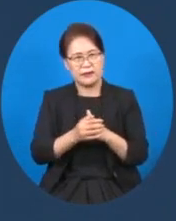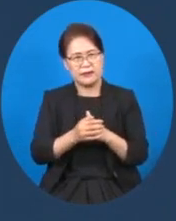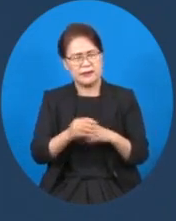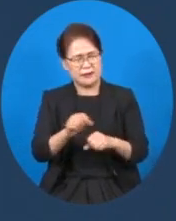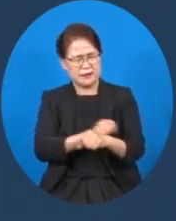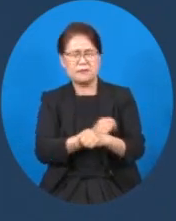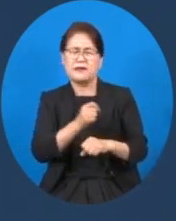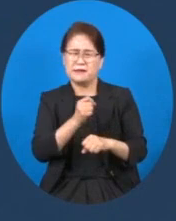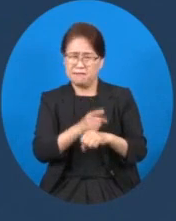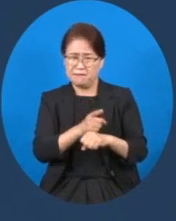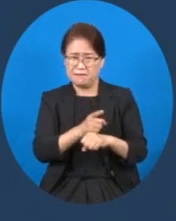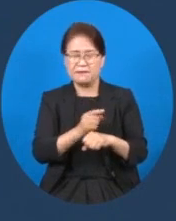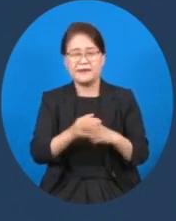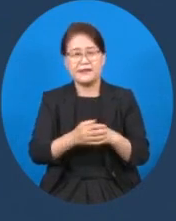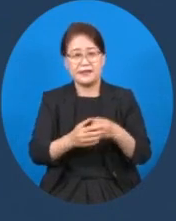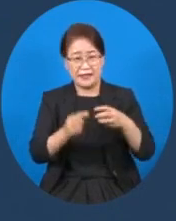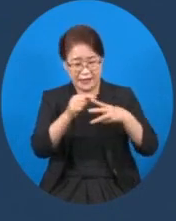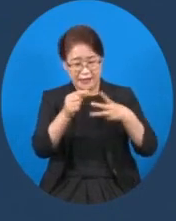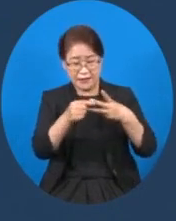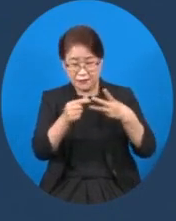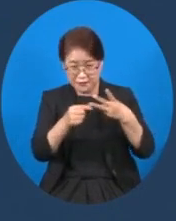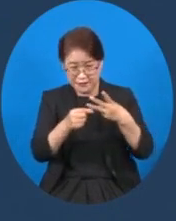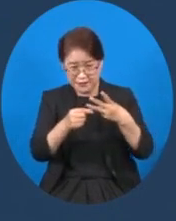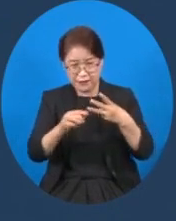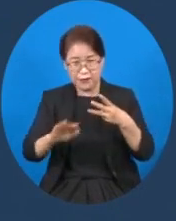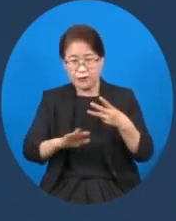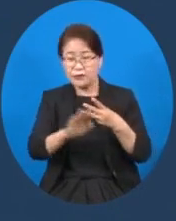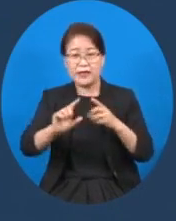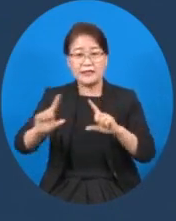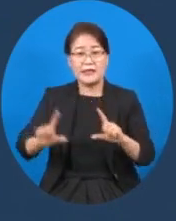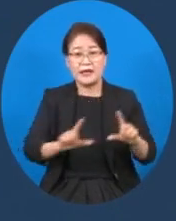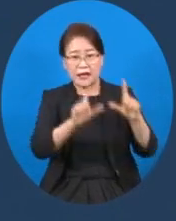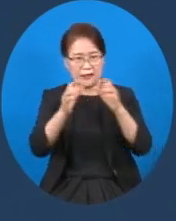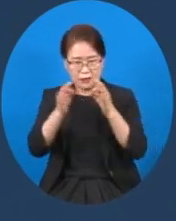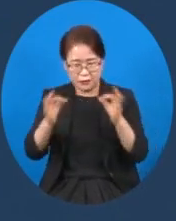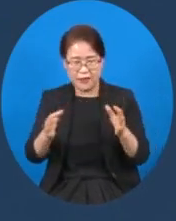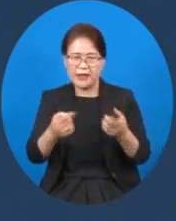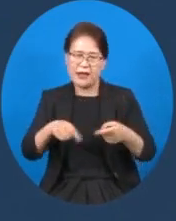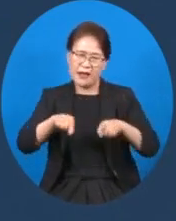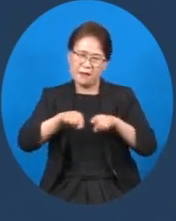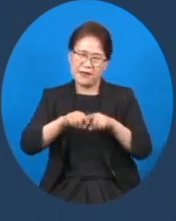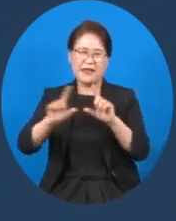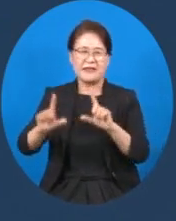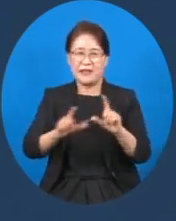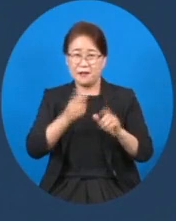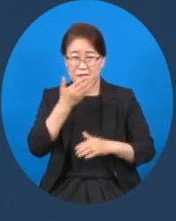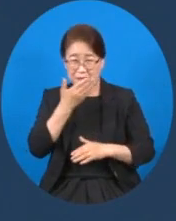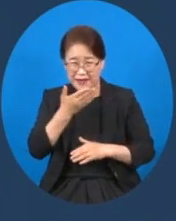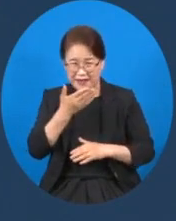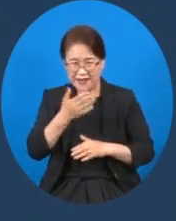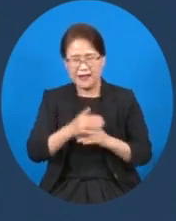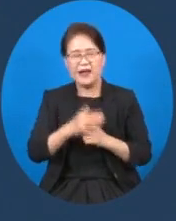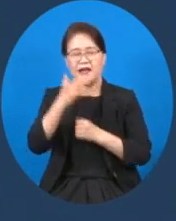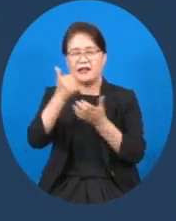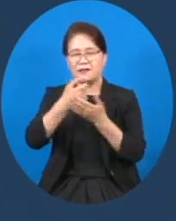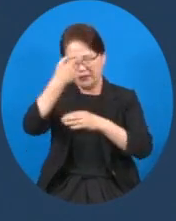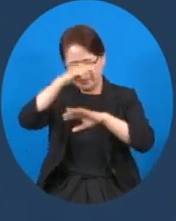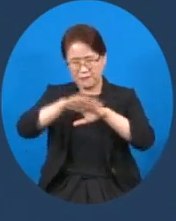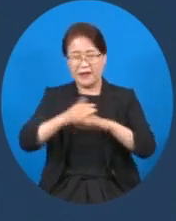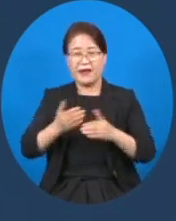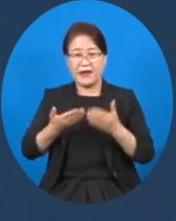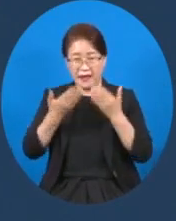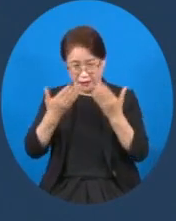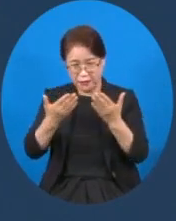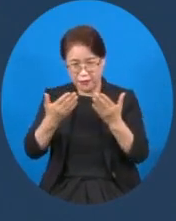그래요. 3대는요, 이 땅에 살아가면서 함께하는 세대예요. 함께 하나님을 예배할 수 있는